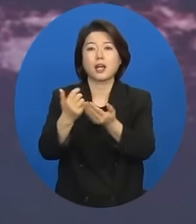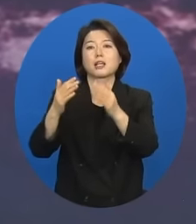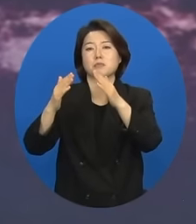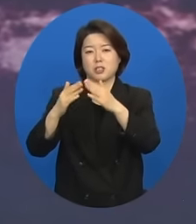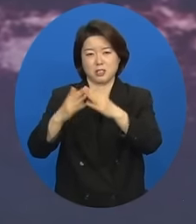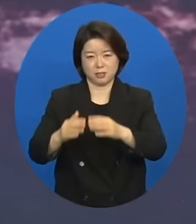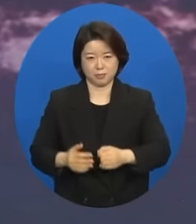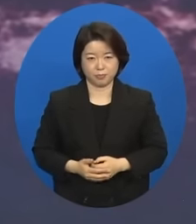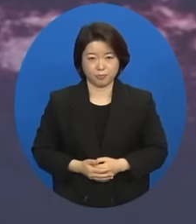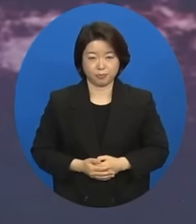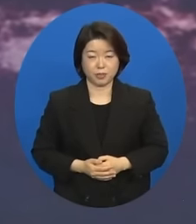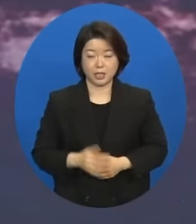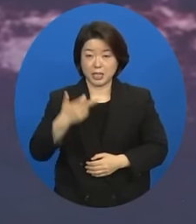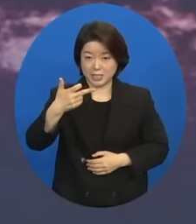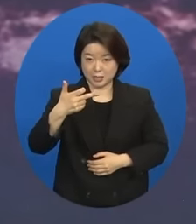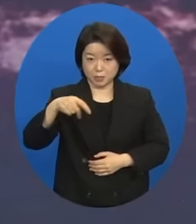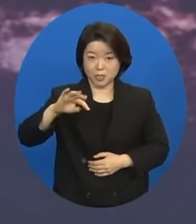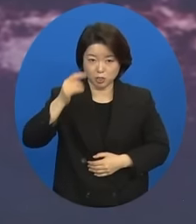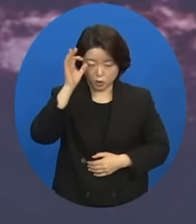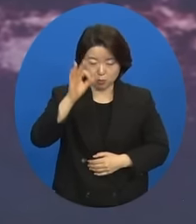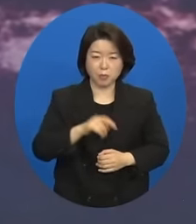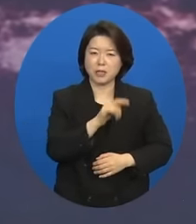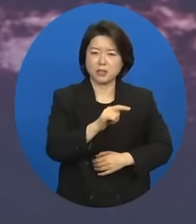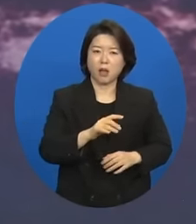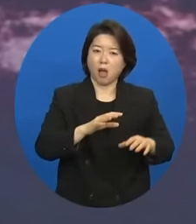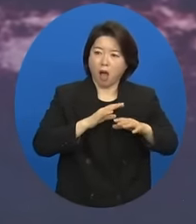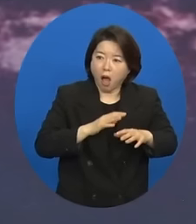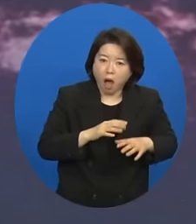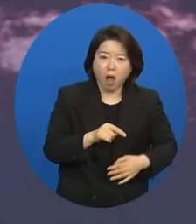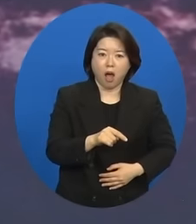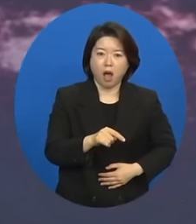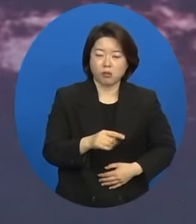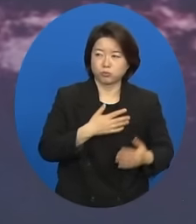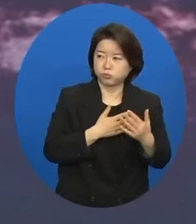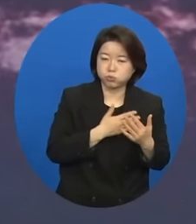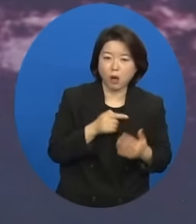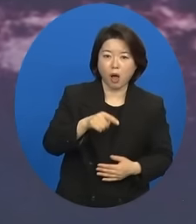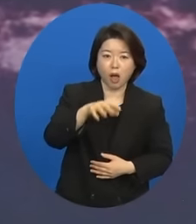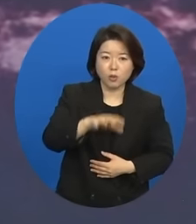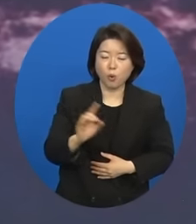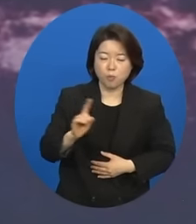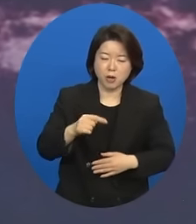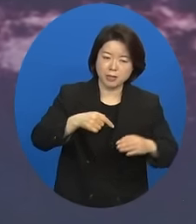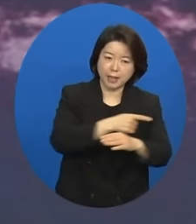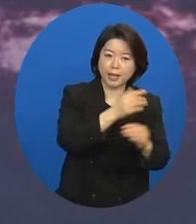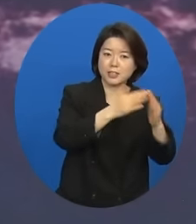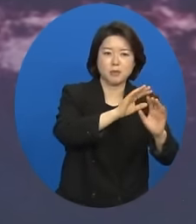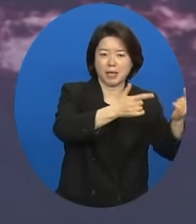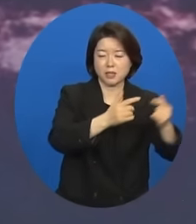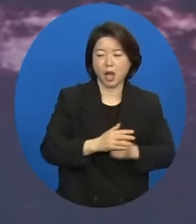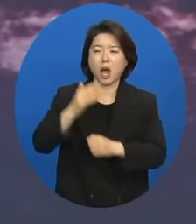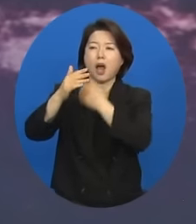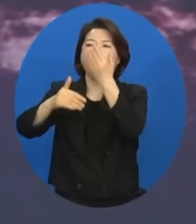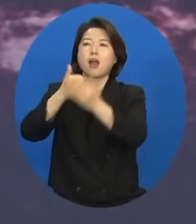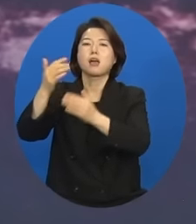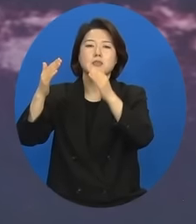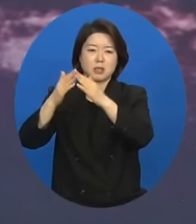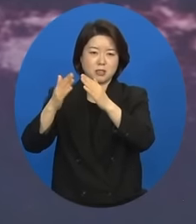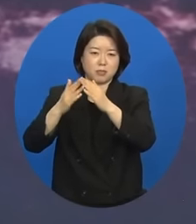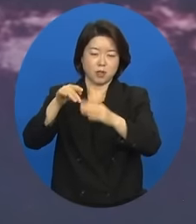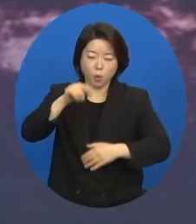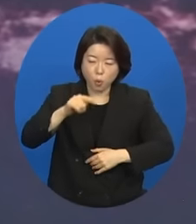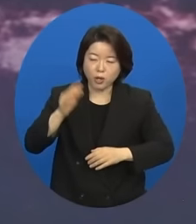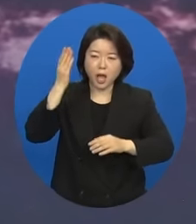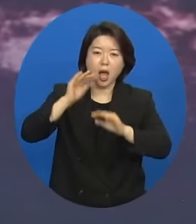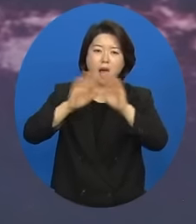두려워하여 이르되 두렵도다 이것이여 이것은 다름 아닌 하나님의 집이요이는 하늘의 문이로다